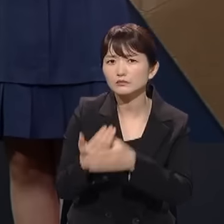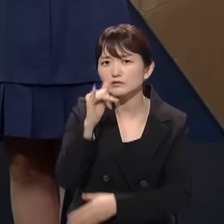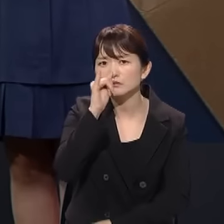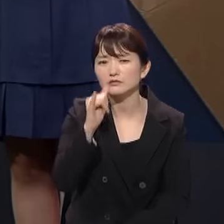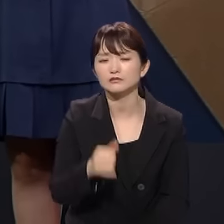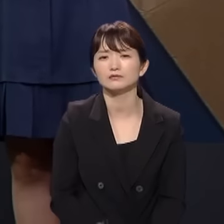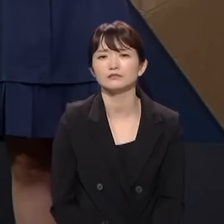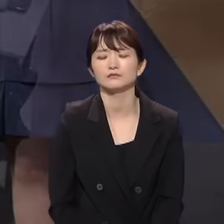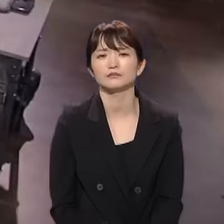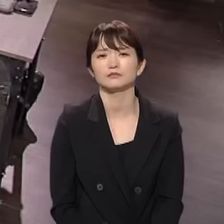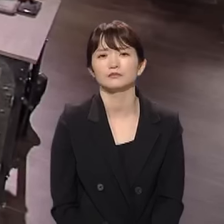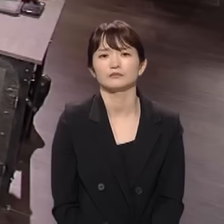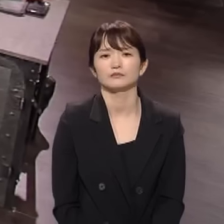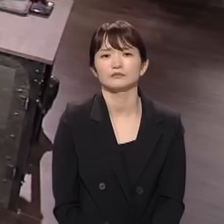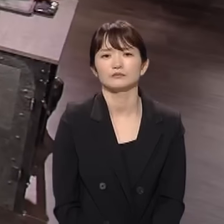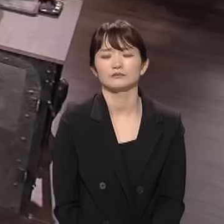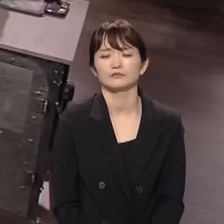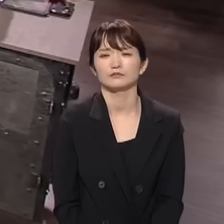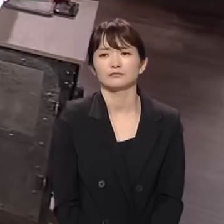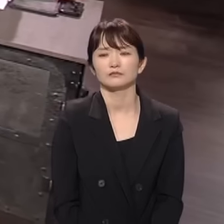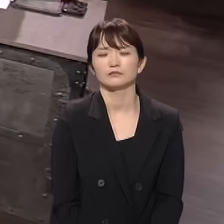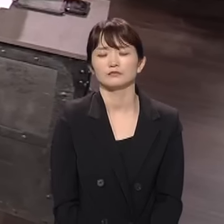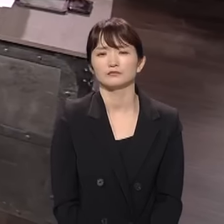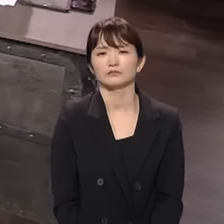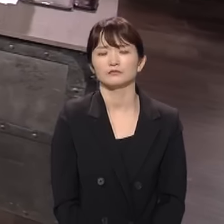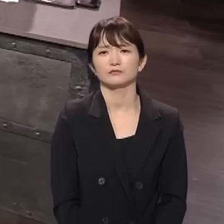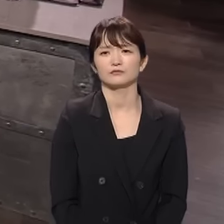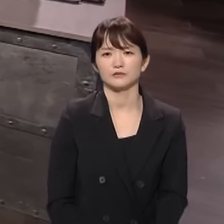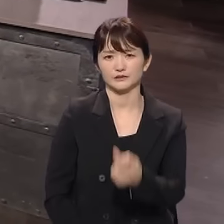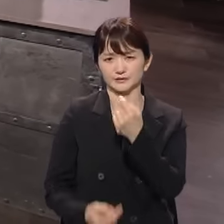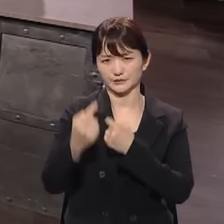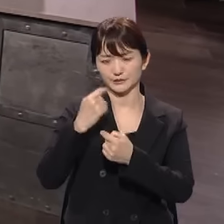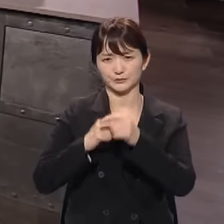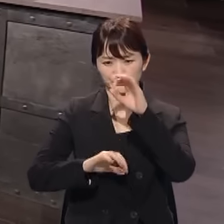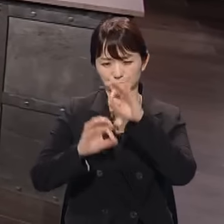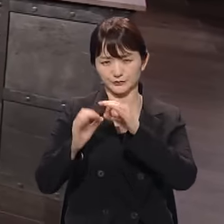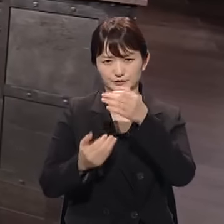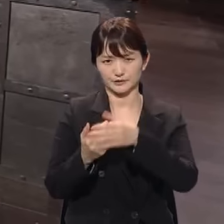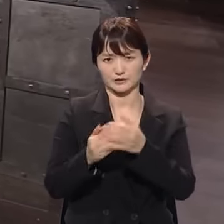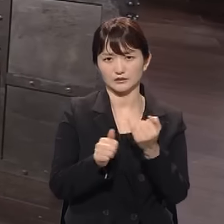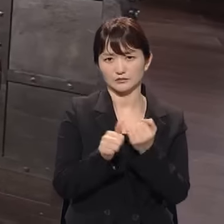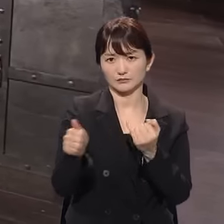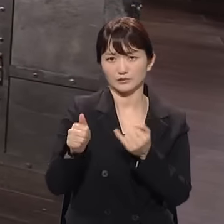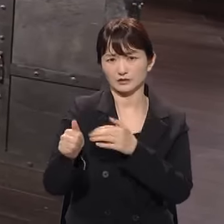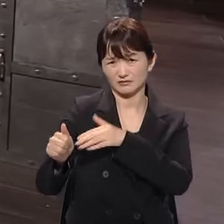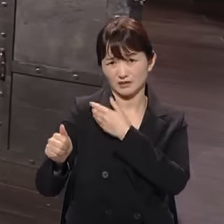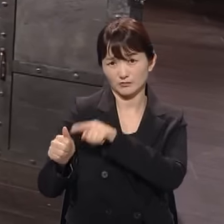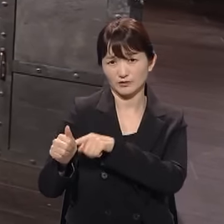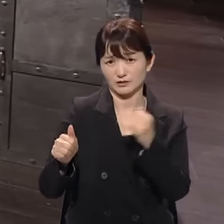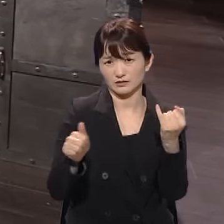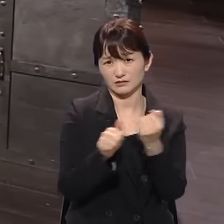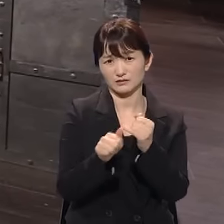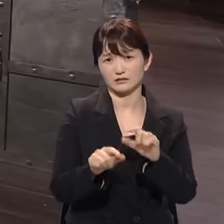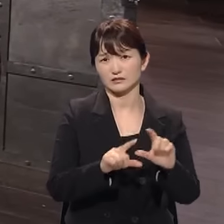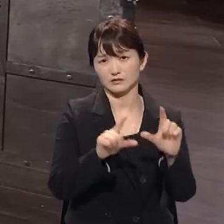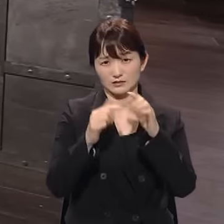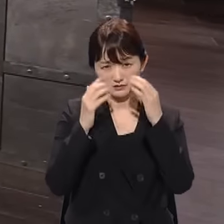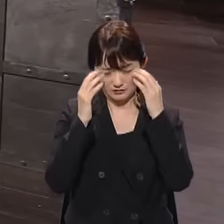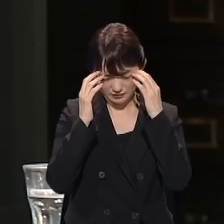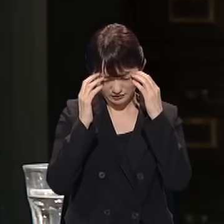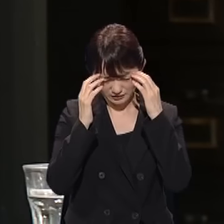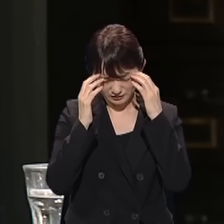걸까요? 예, 일단 제보 사건입니다. 이 배우자 외도만큼 결혼 생활에서 이